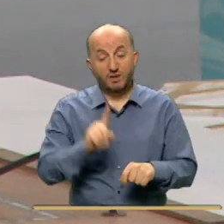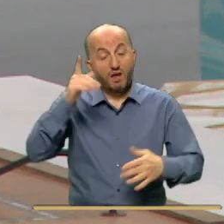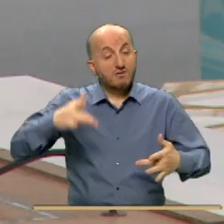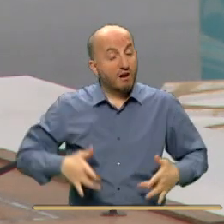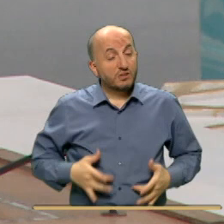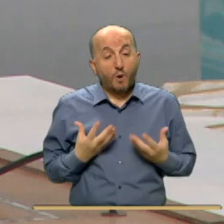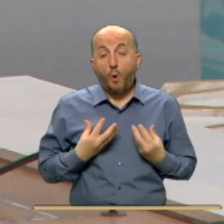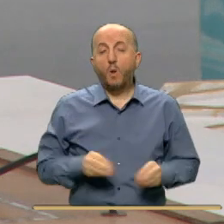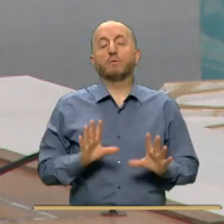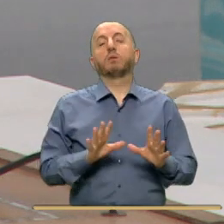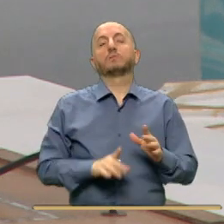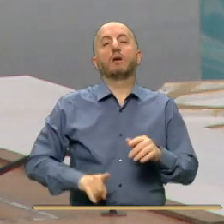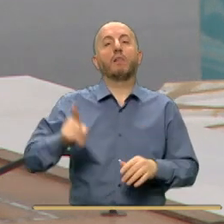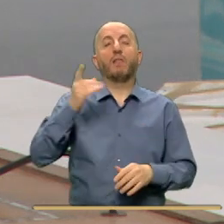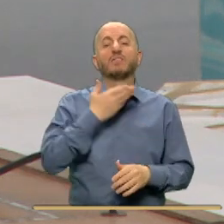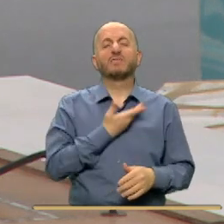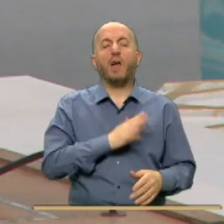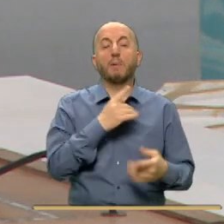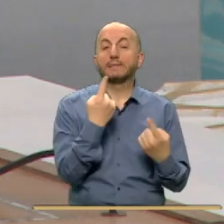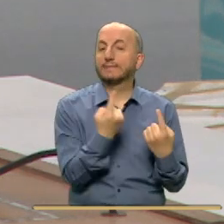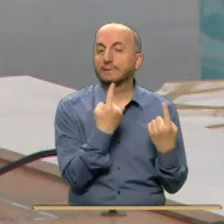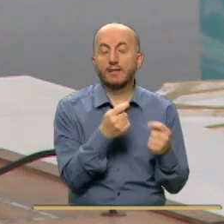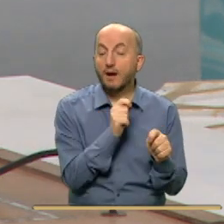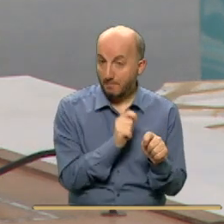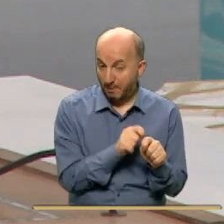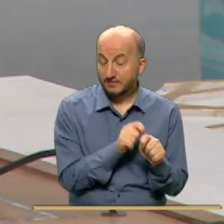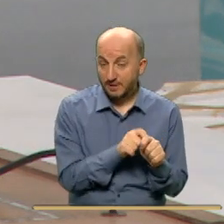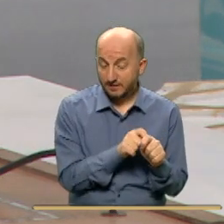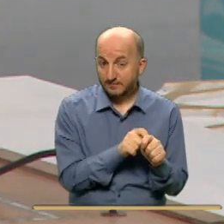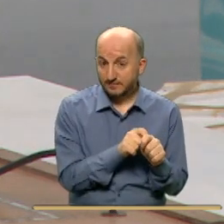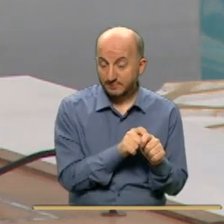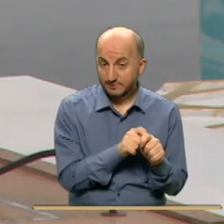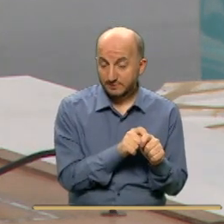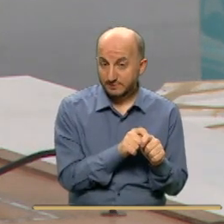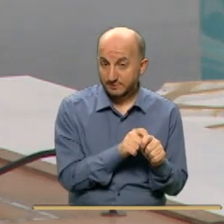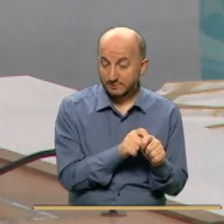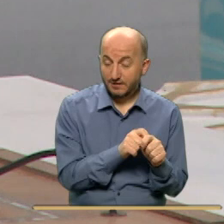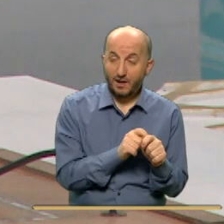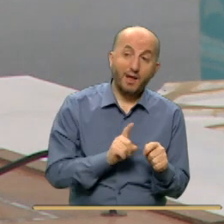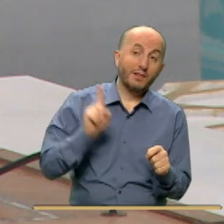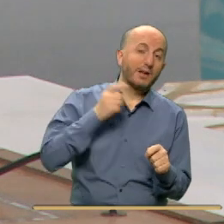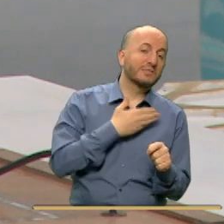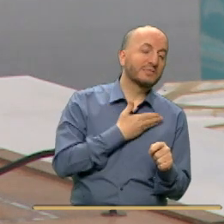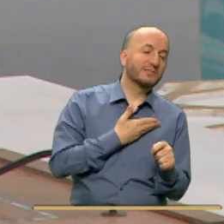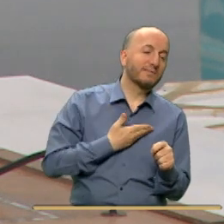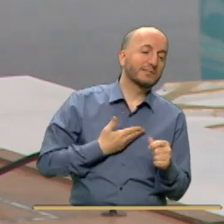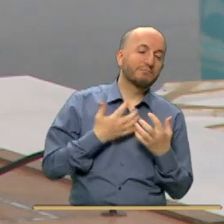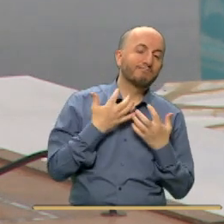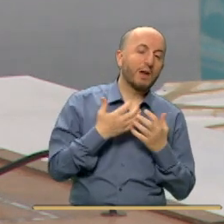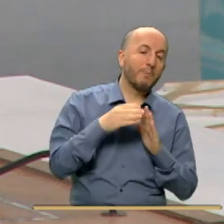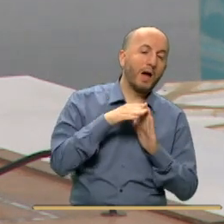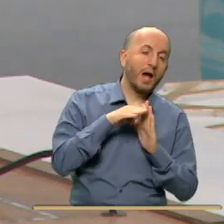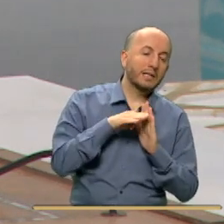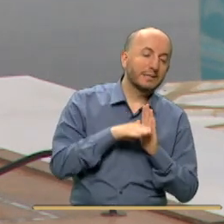razı olmadığı, Allah'ın hoşlanmadığı şeyleri yaparsak, o sevginin ve merhametin azalmasını